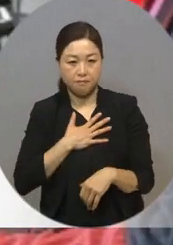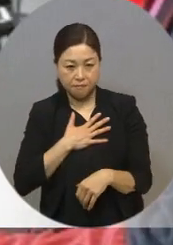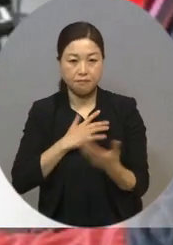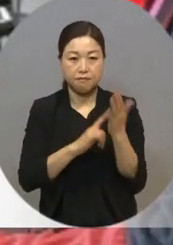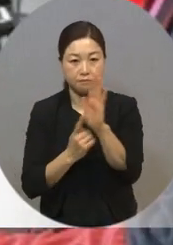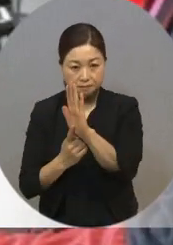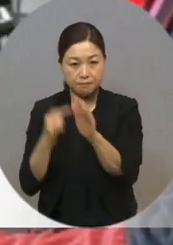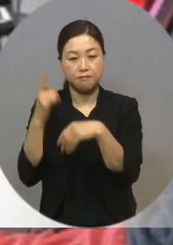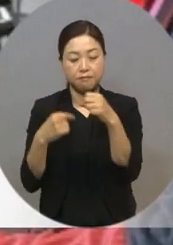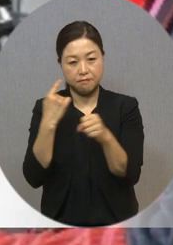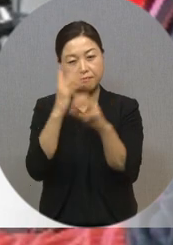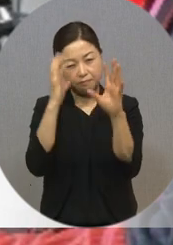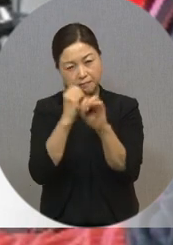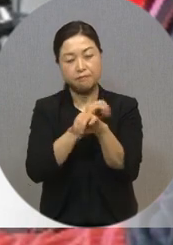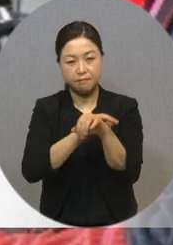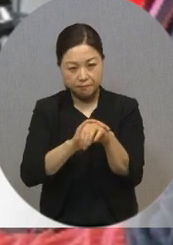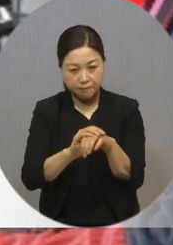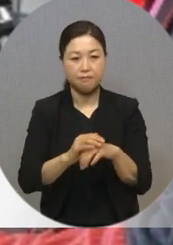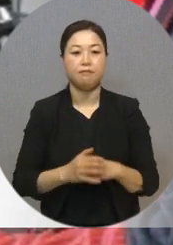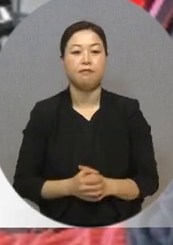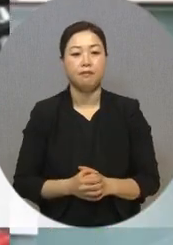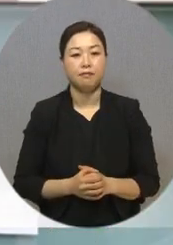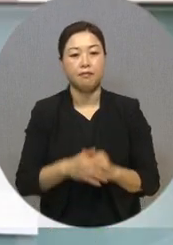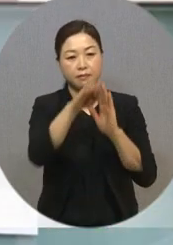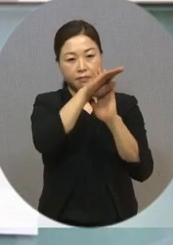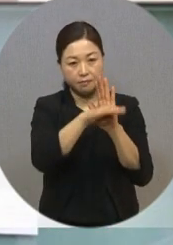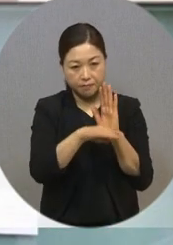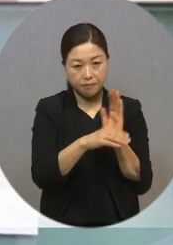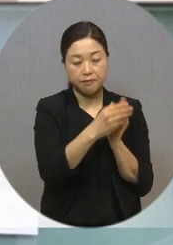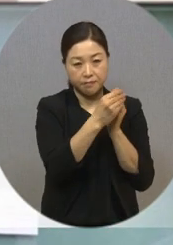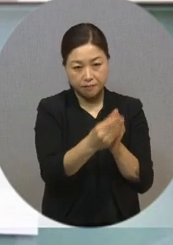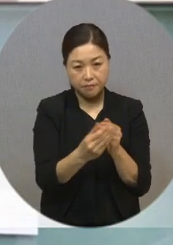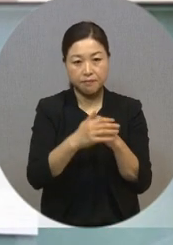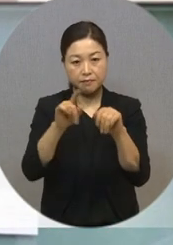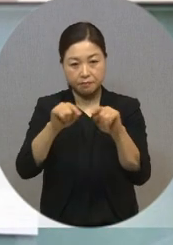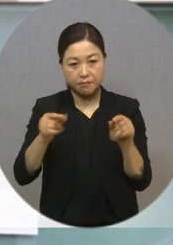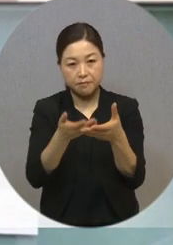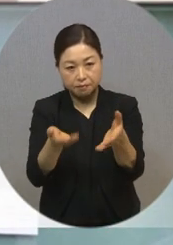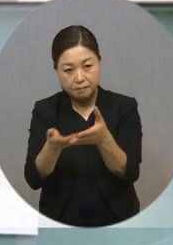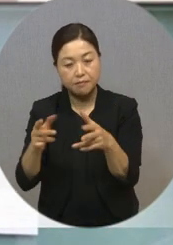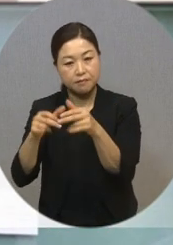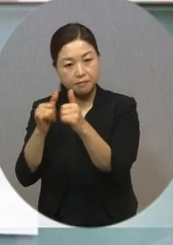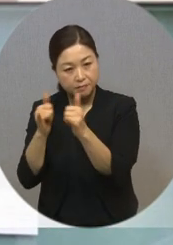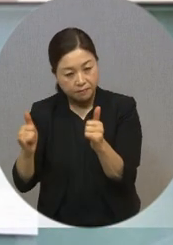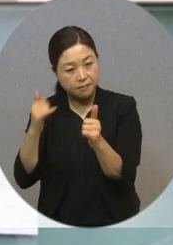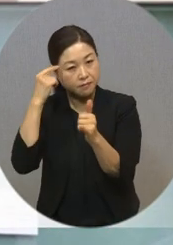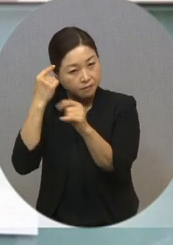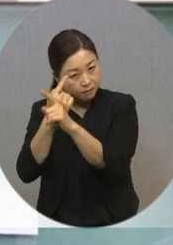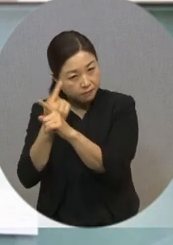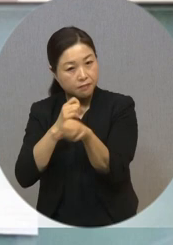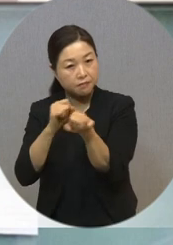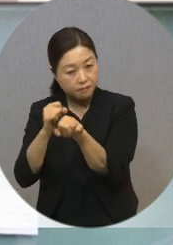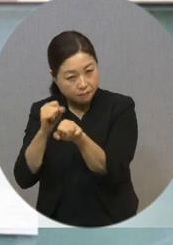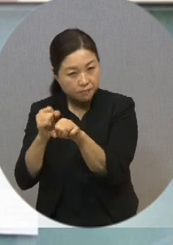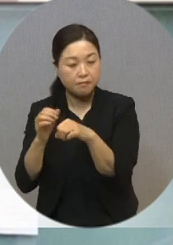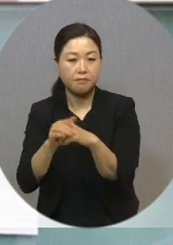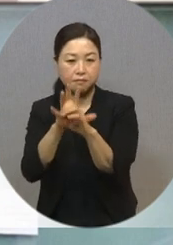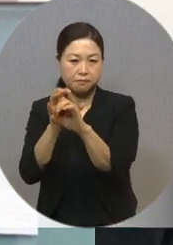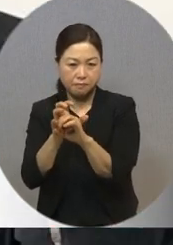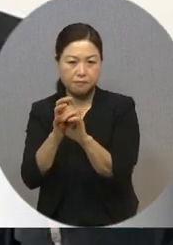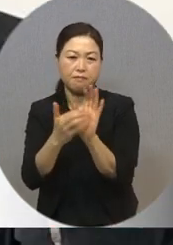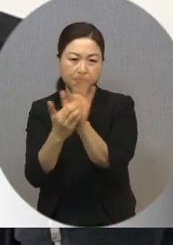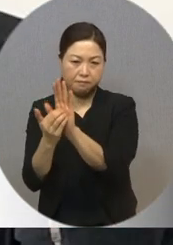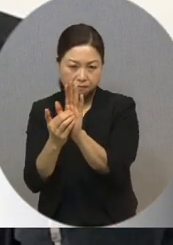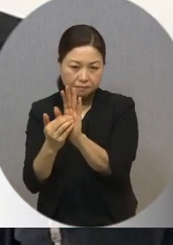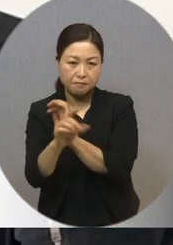마무리하는 시간이기도 합니다 프로그램 진행 식당 배식 장애 인식 해선 활동 방역 등 다양한